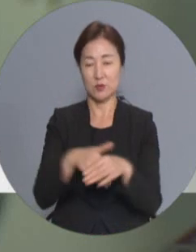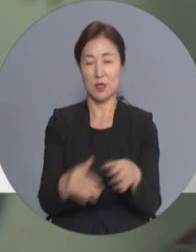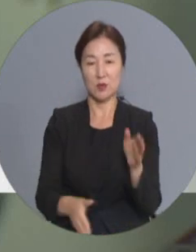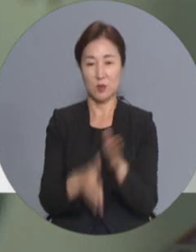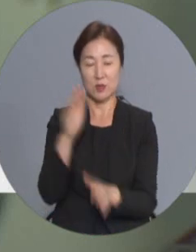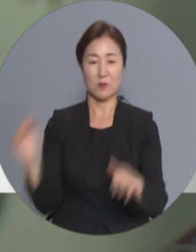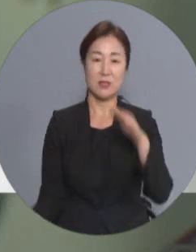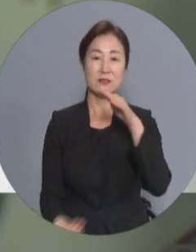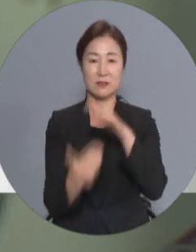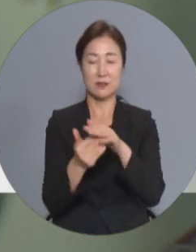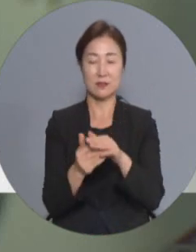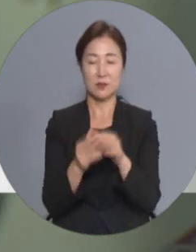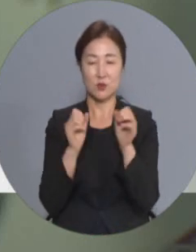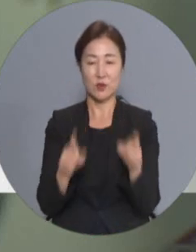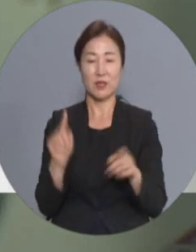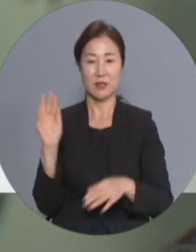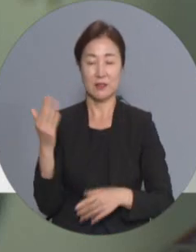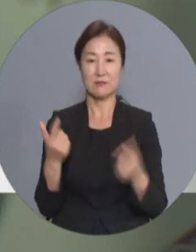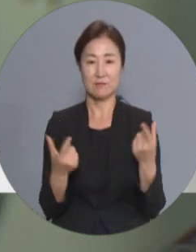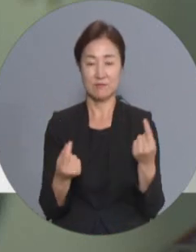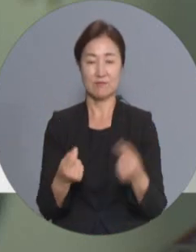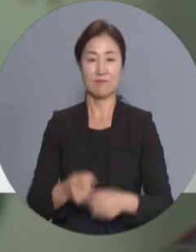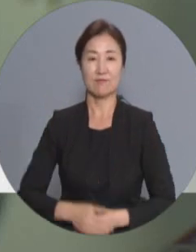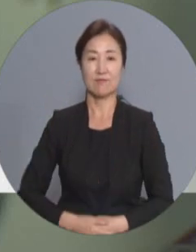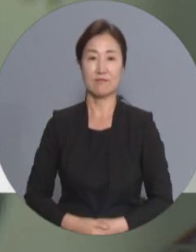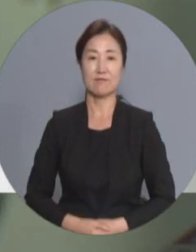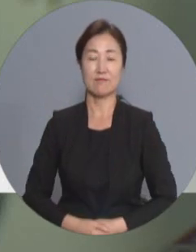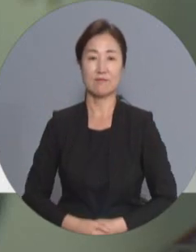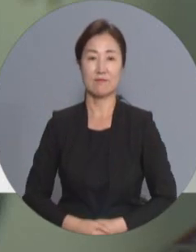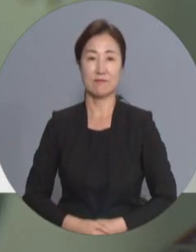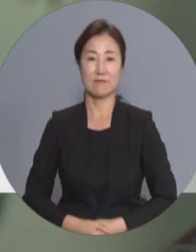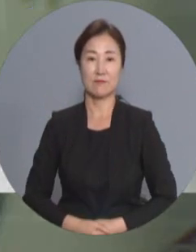소중한 디딤돌이 될 것으로 보입니다 김주희